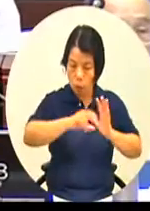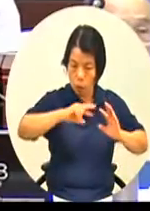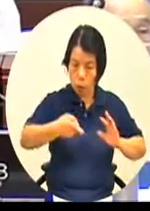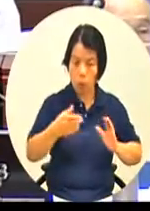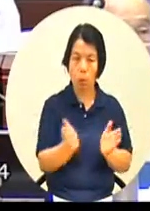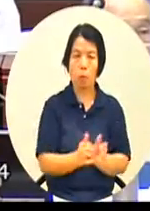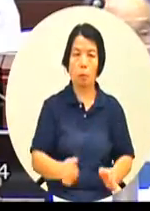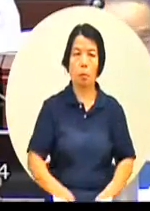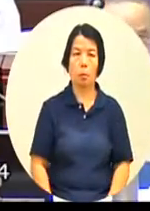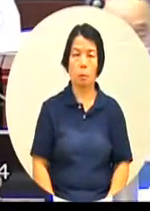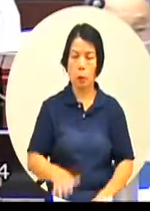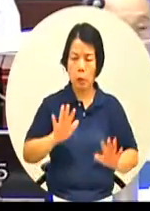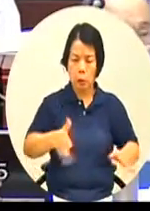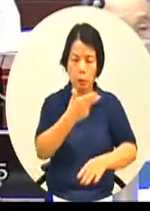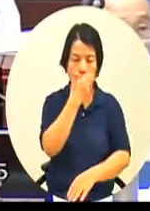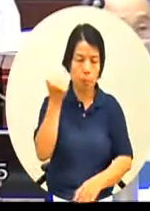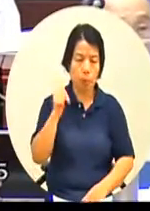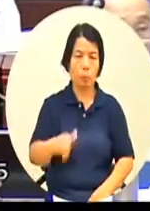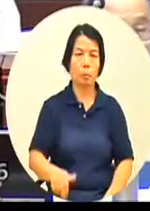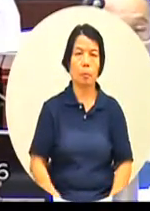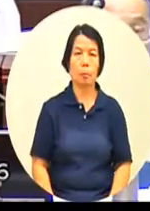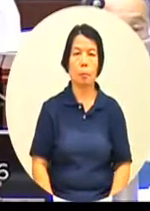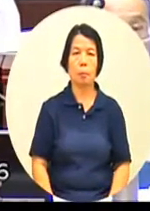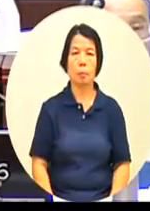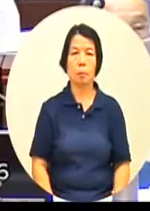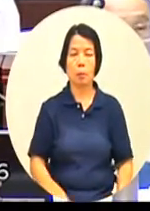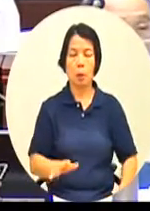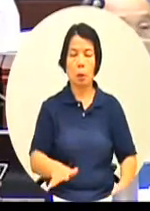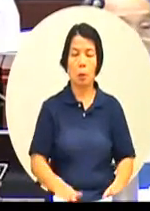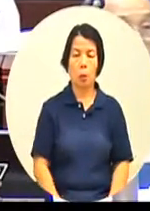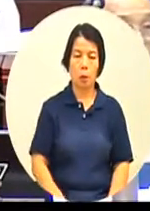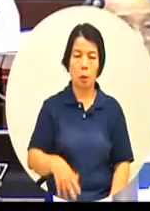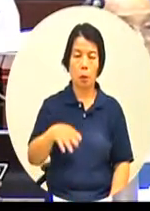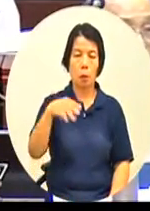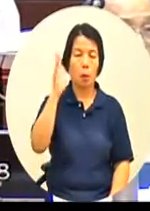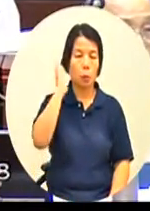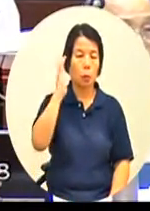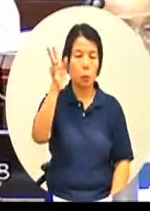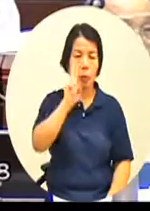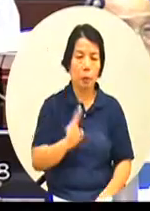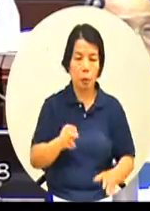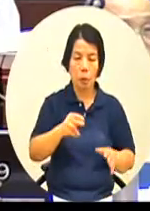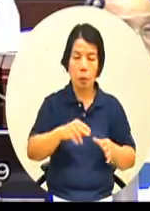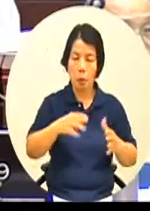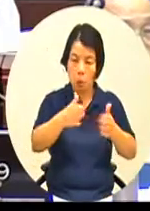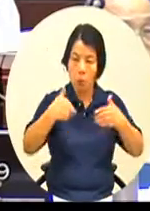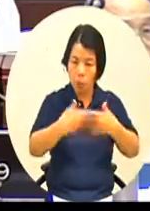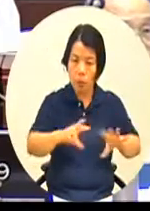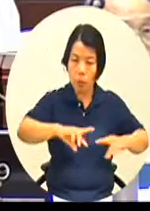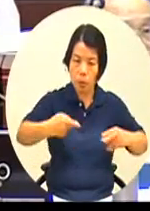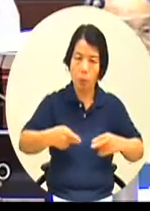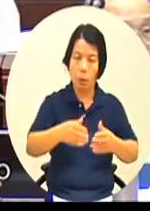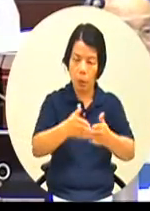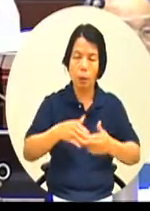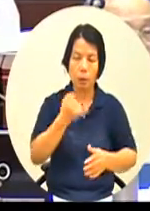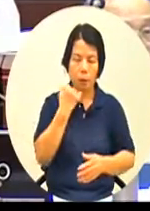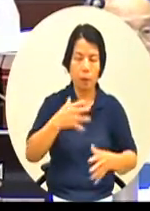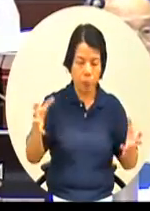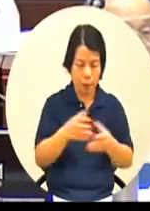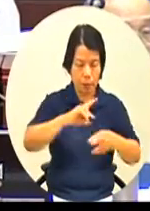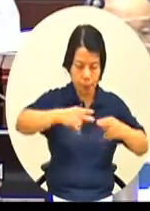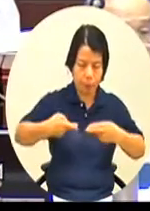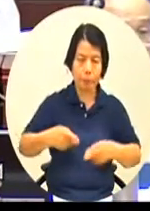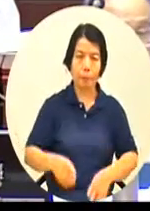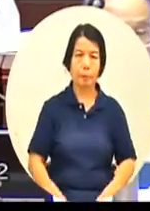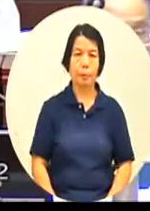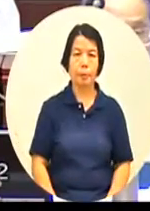户政现在很便利， 户政事务所 很便利 那个水电要不要顺便改？他可以一起改，现在已经可以做到这一点了。 是。 那现在